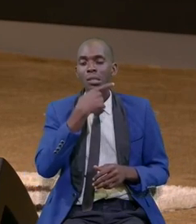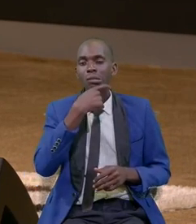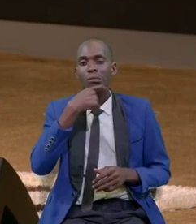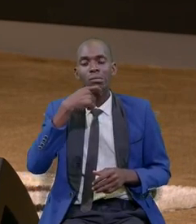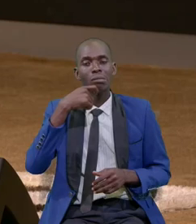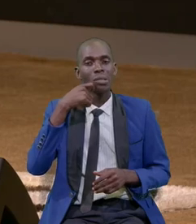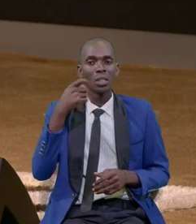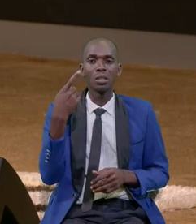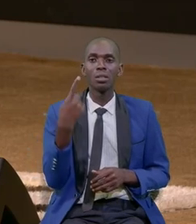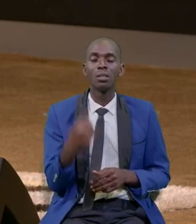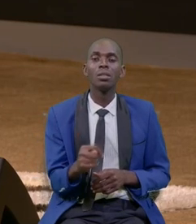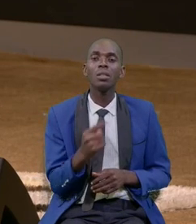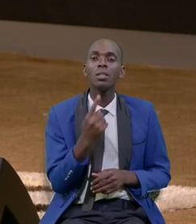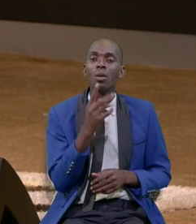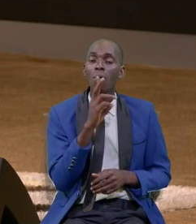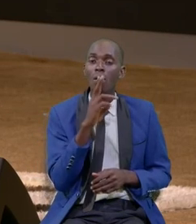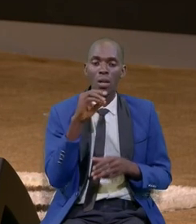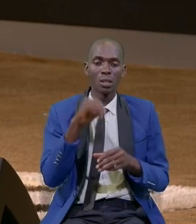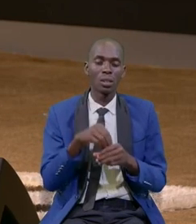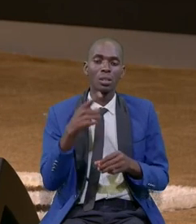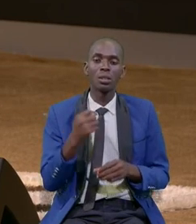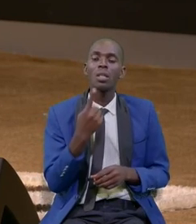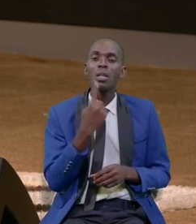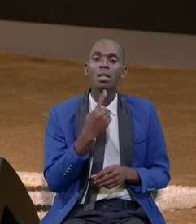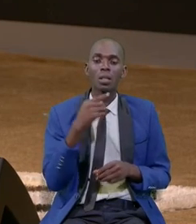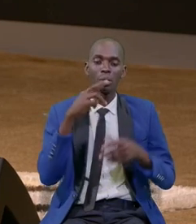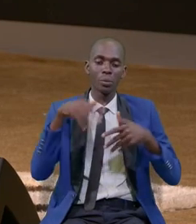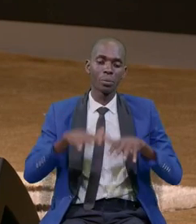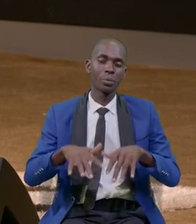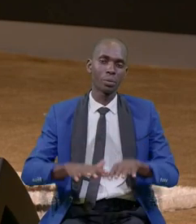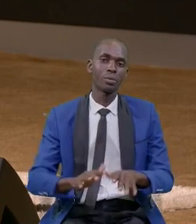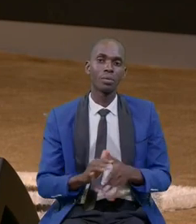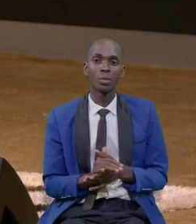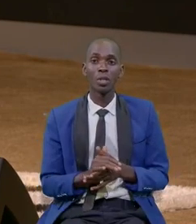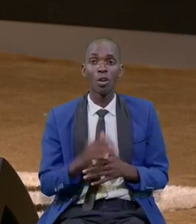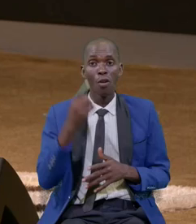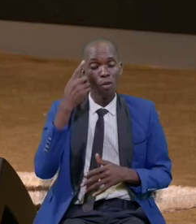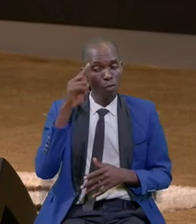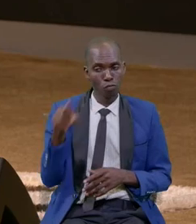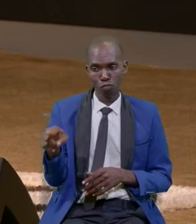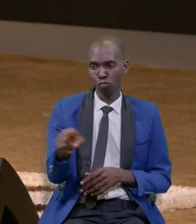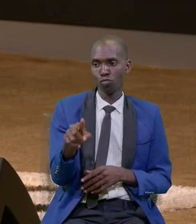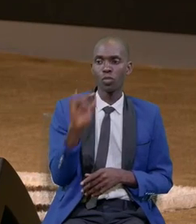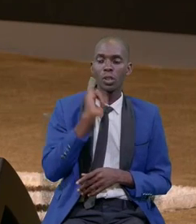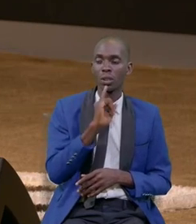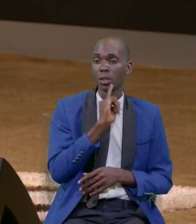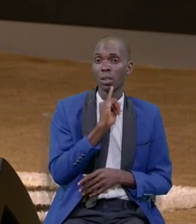d'Égypte, l'Éternel a mis à sec devant vous les eaux de la mer Rouge.